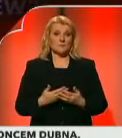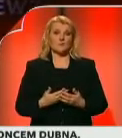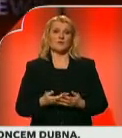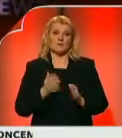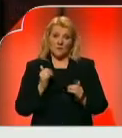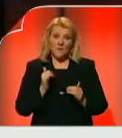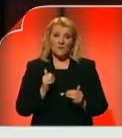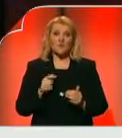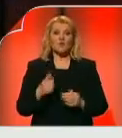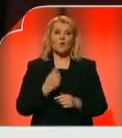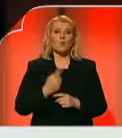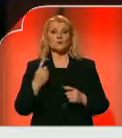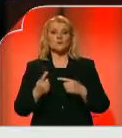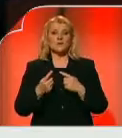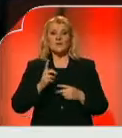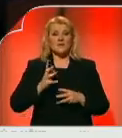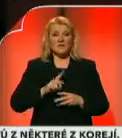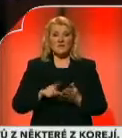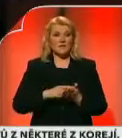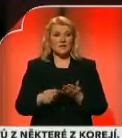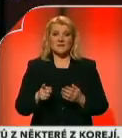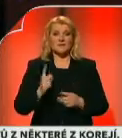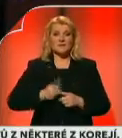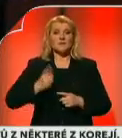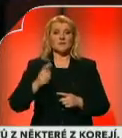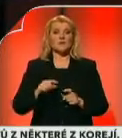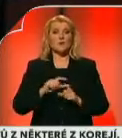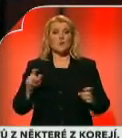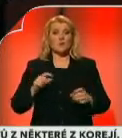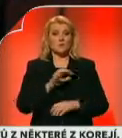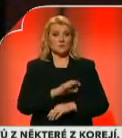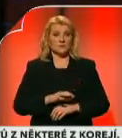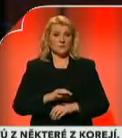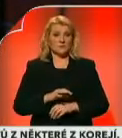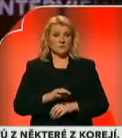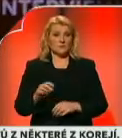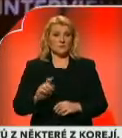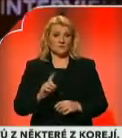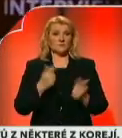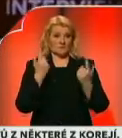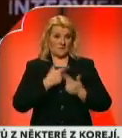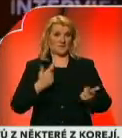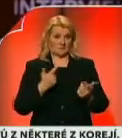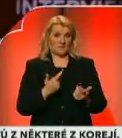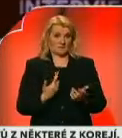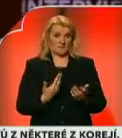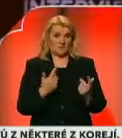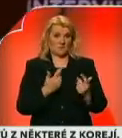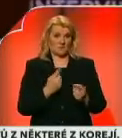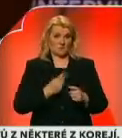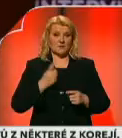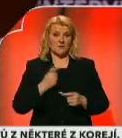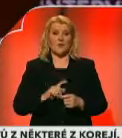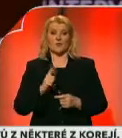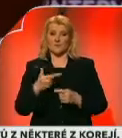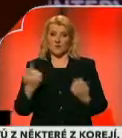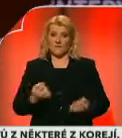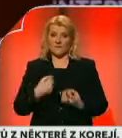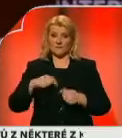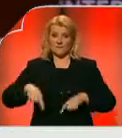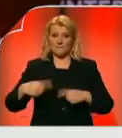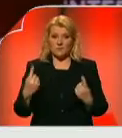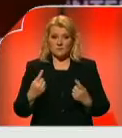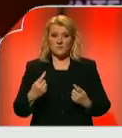že... No to je samozřejmě že, jenom ad hoc, to protože... Si myslím, že je, ten projekt byl vymyšlený jasné, tak. To si myslím, že je naprosto jasné. A druhá věc, opět se musím